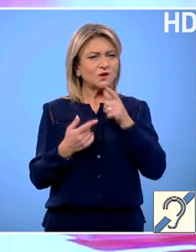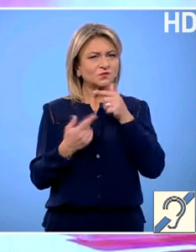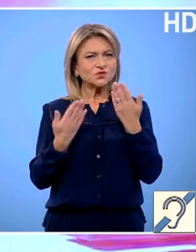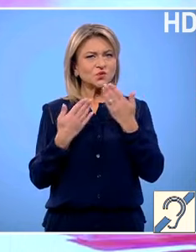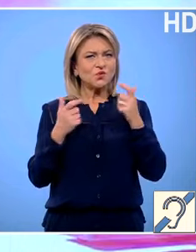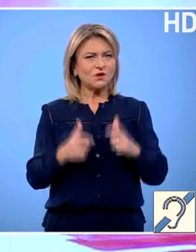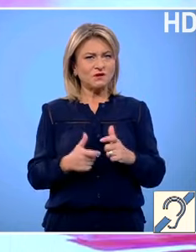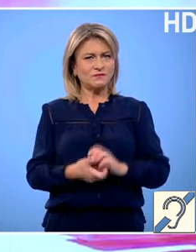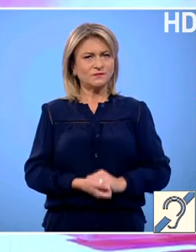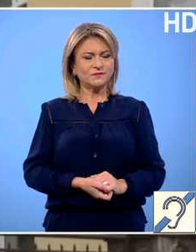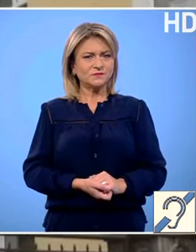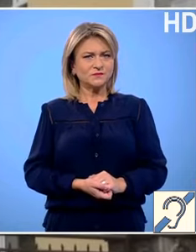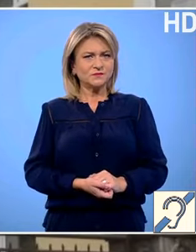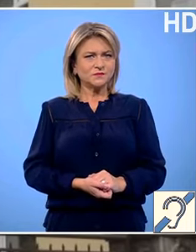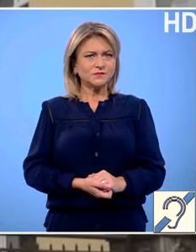școlii.